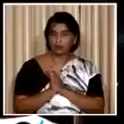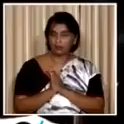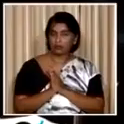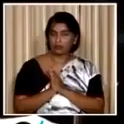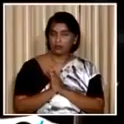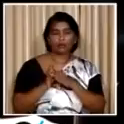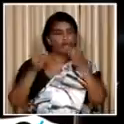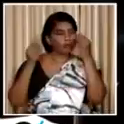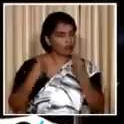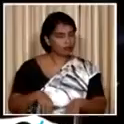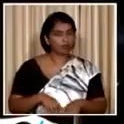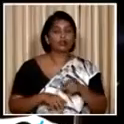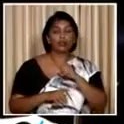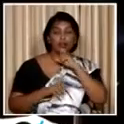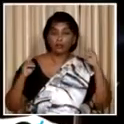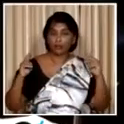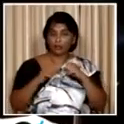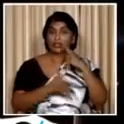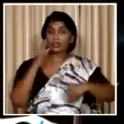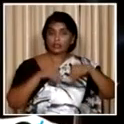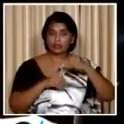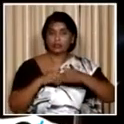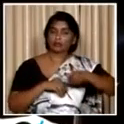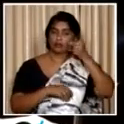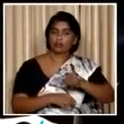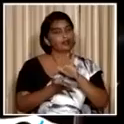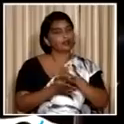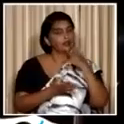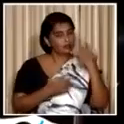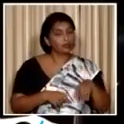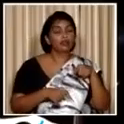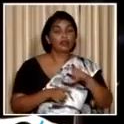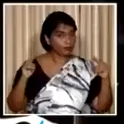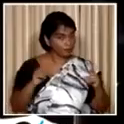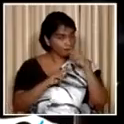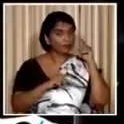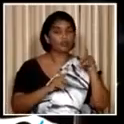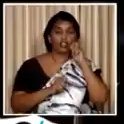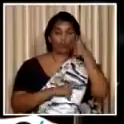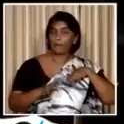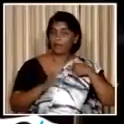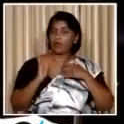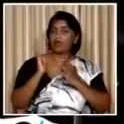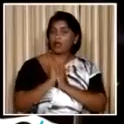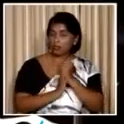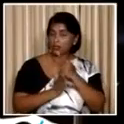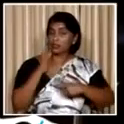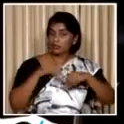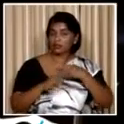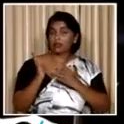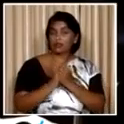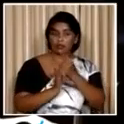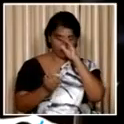තීරණ අසාර්ථක කරලා ශේෂ්ඨාධිකරණයේ ඡන්ද පැවැත්වීම සඳහා තීන්දුවක් ලබා දී තිබෙනවා මේ ශේෂ්ඨාධිකරණයේ ජනතාවගේ මූලික අයිතීන් ඡන්ද අයිතීන්